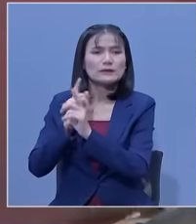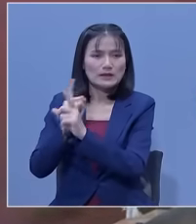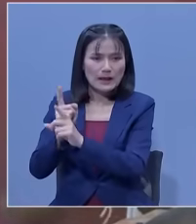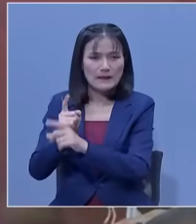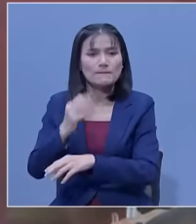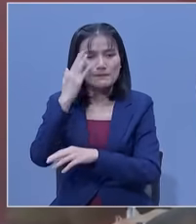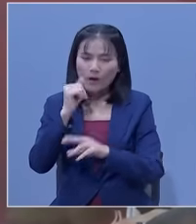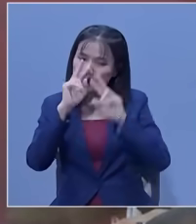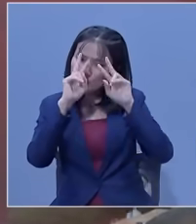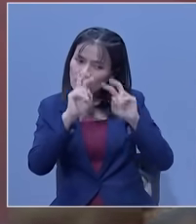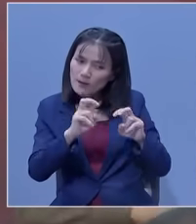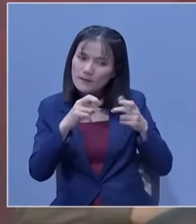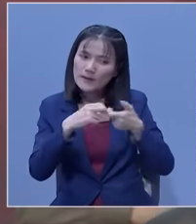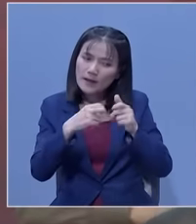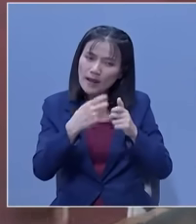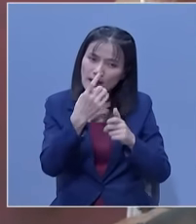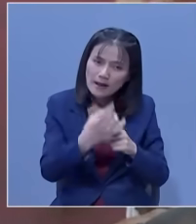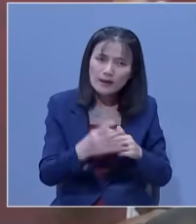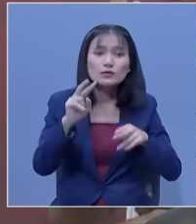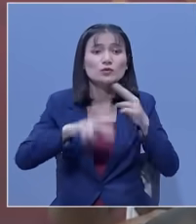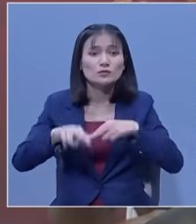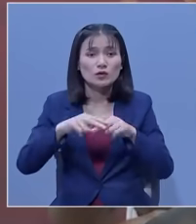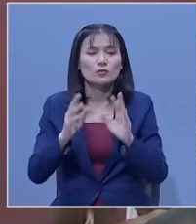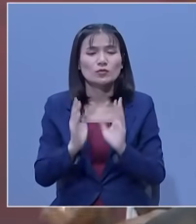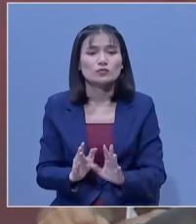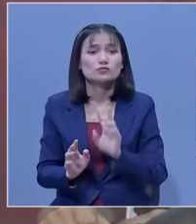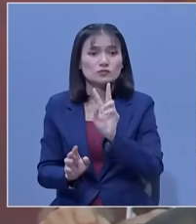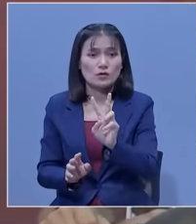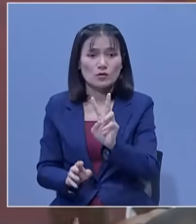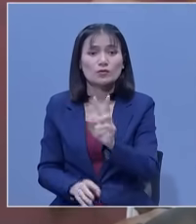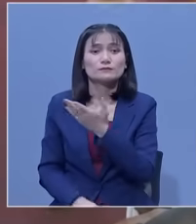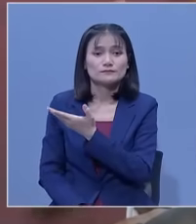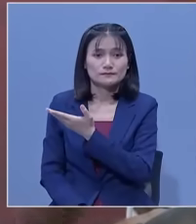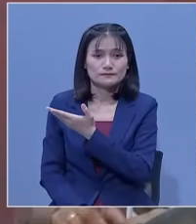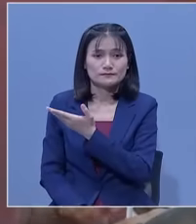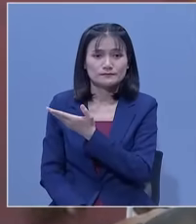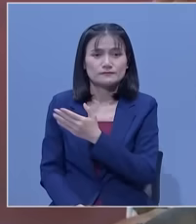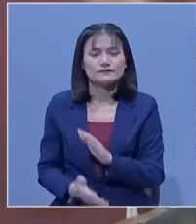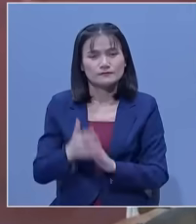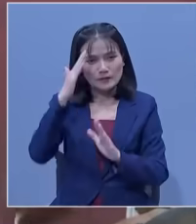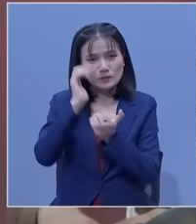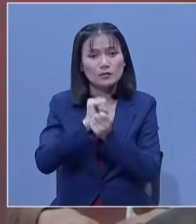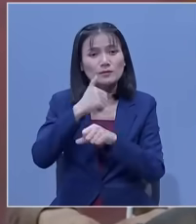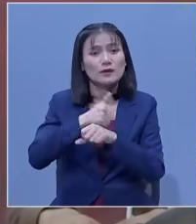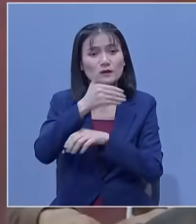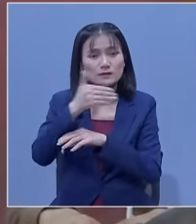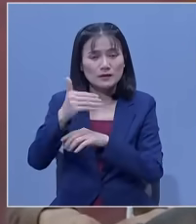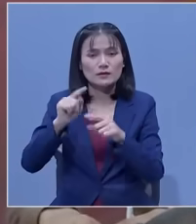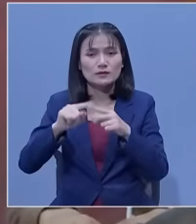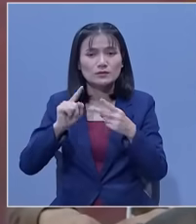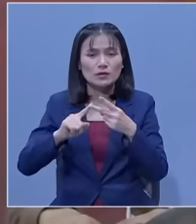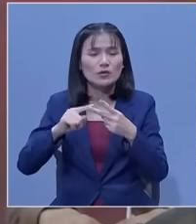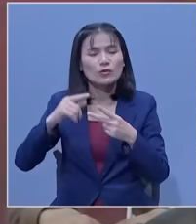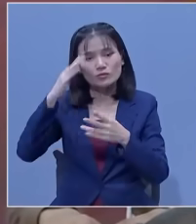คะอันนี้กรณีของนี่ตรวจสอบทั้ง 2ท่านนี้คตำรวจเอกต่อศักดิ์สุวิมลแล้วก็พลตำรวจเอกสุรเชษักพานะคะผู้สื่อข่าว